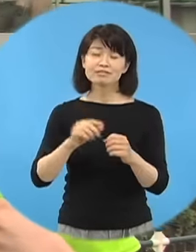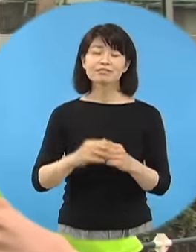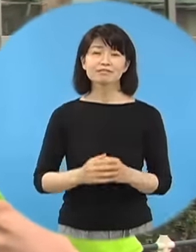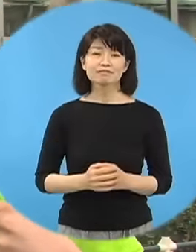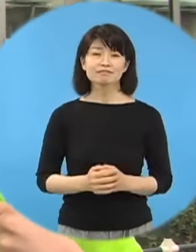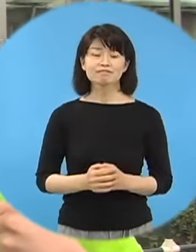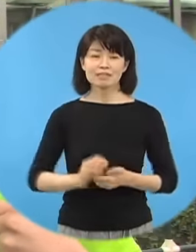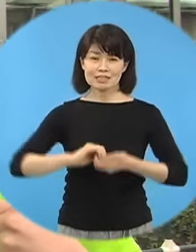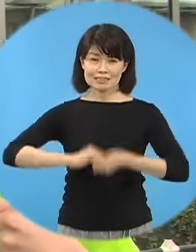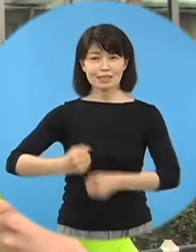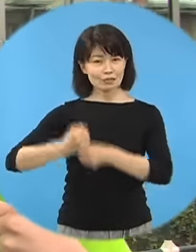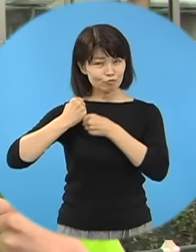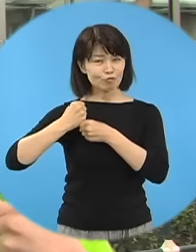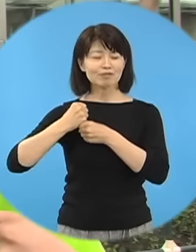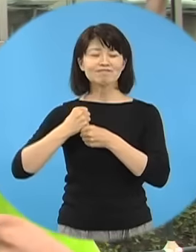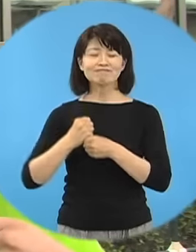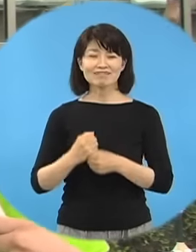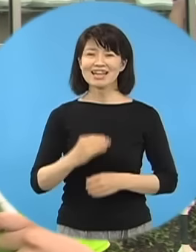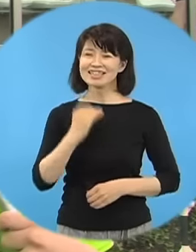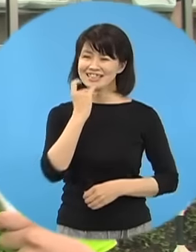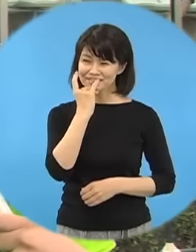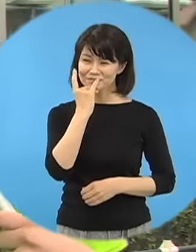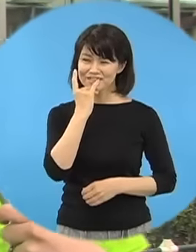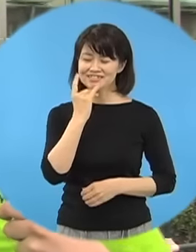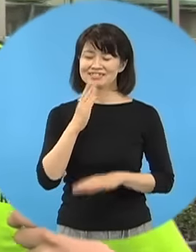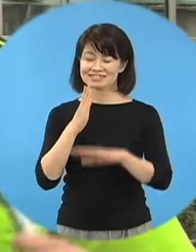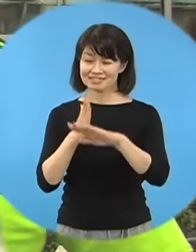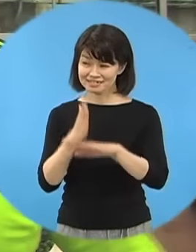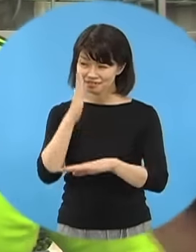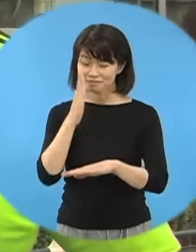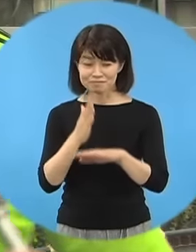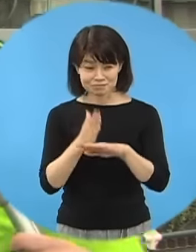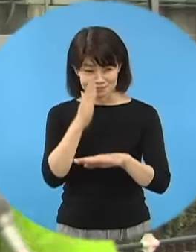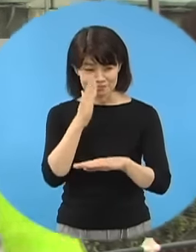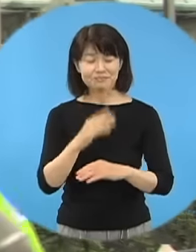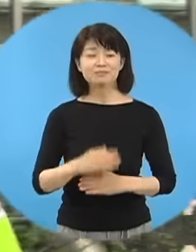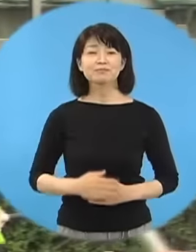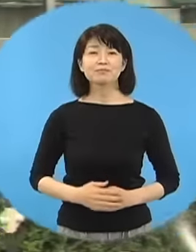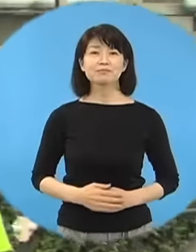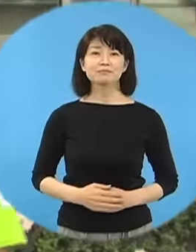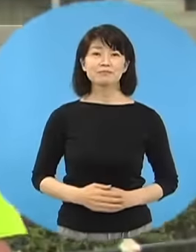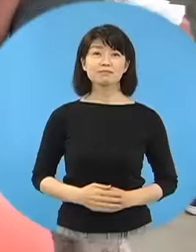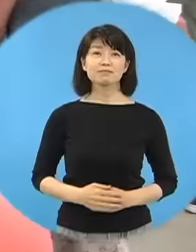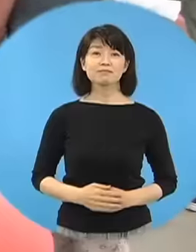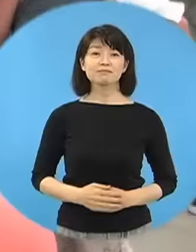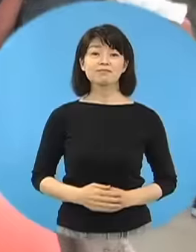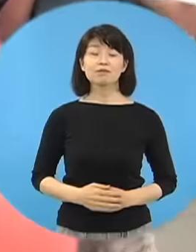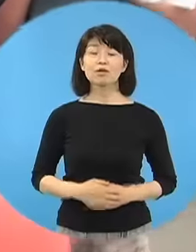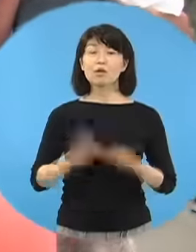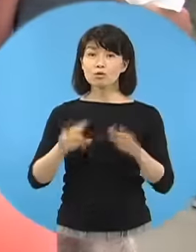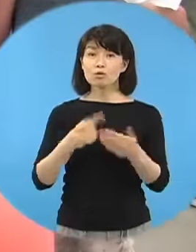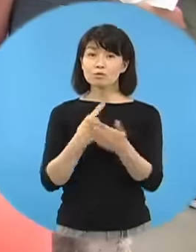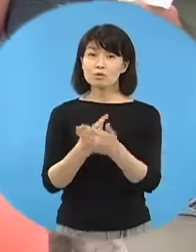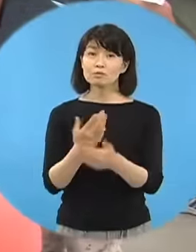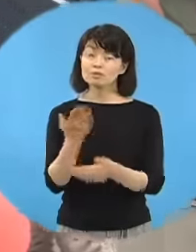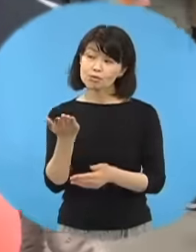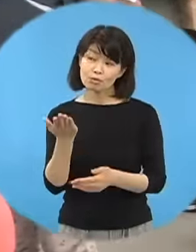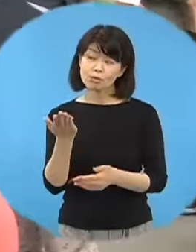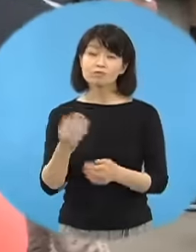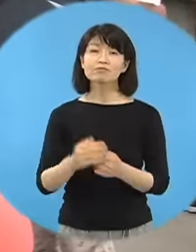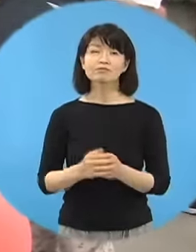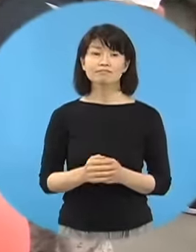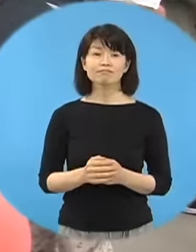くださいはいあの絶対優勝しますはい期待してますはいありがとうございますありがとうございましたありございました今日イベントに参加してみて